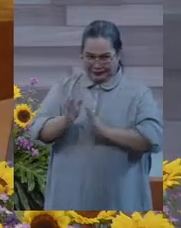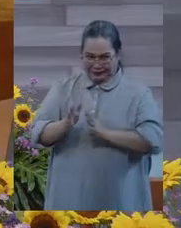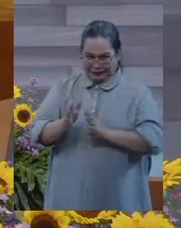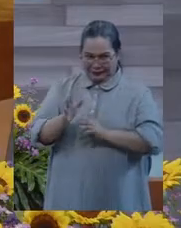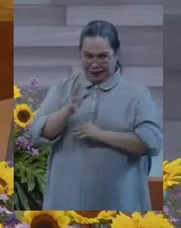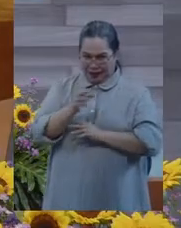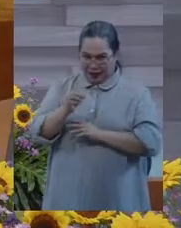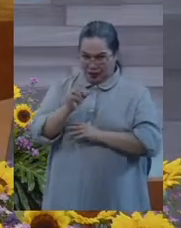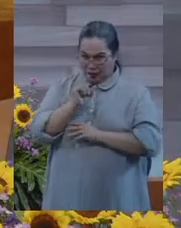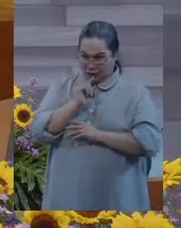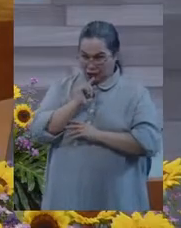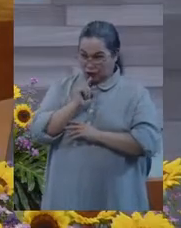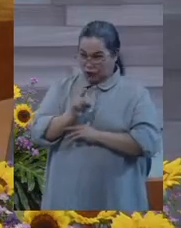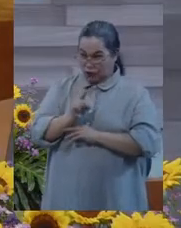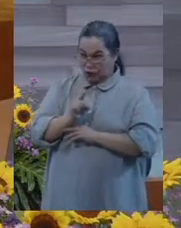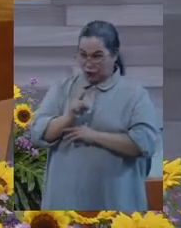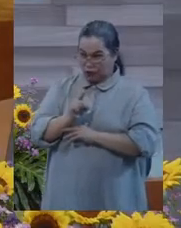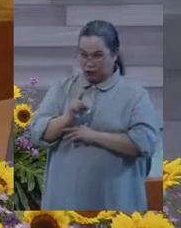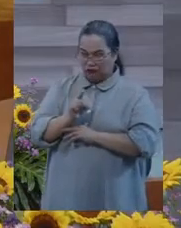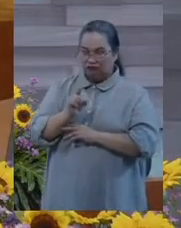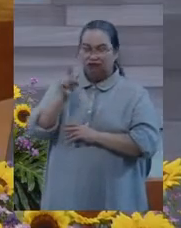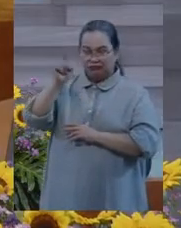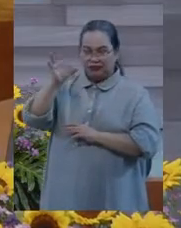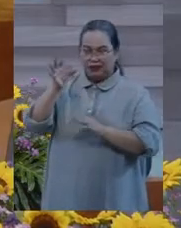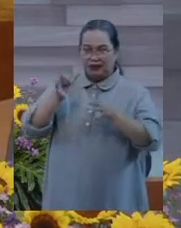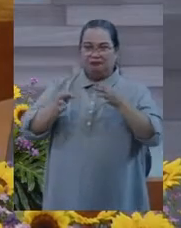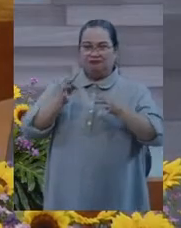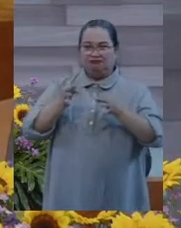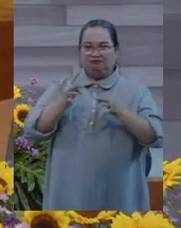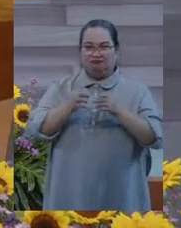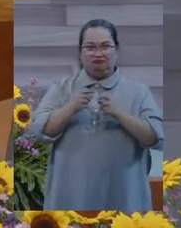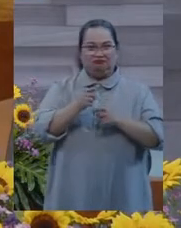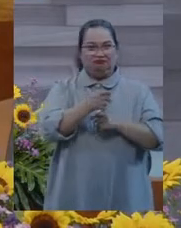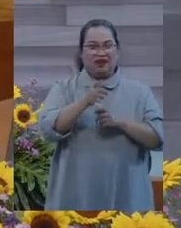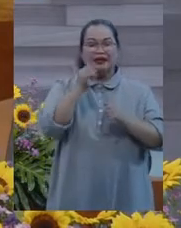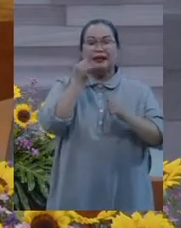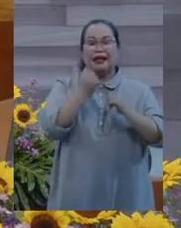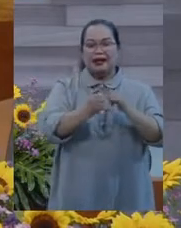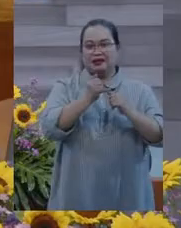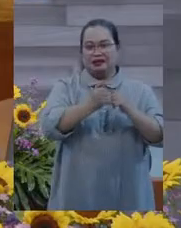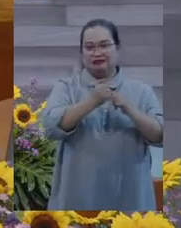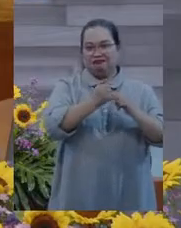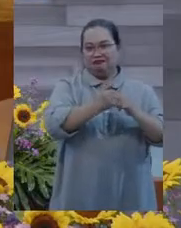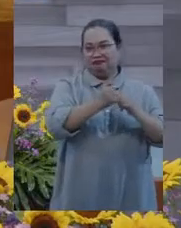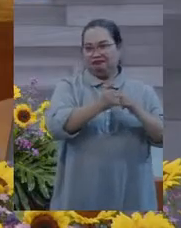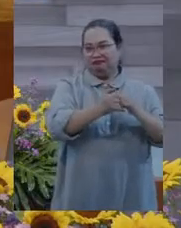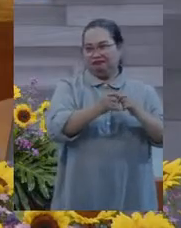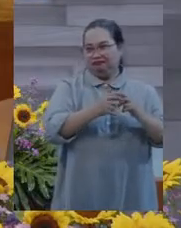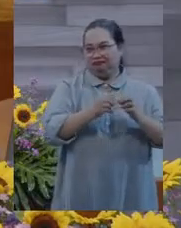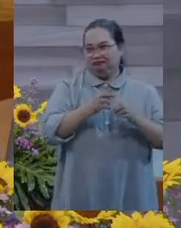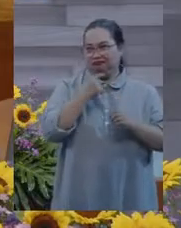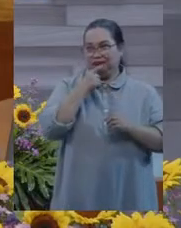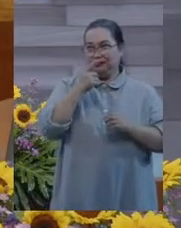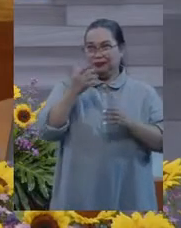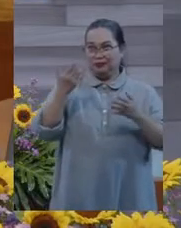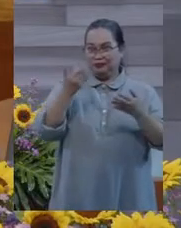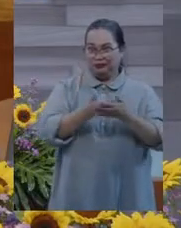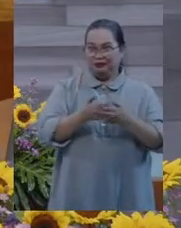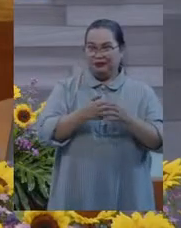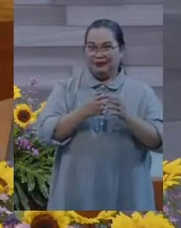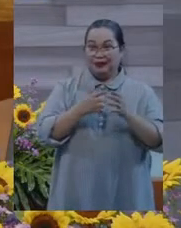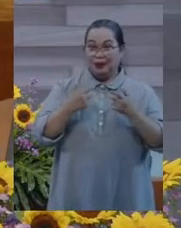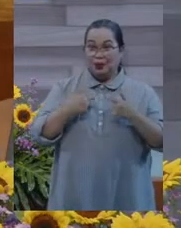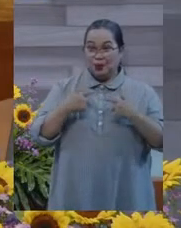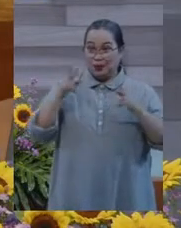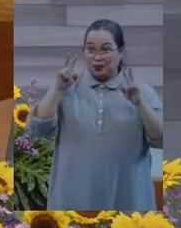at ang tiyak na kahautulan sa kanila sa huli. So yan po ang makikita natin sa teksto natin